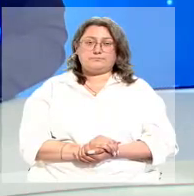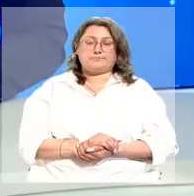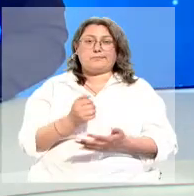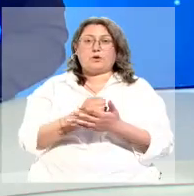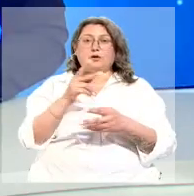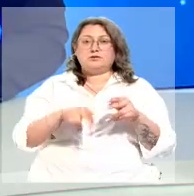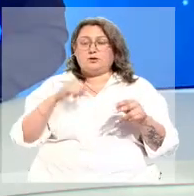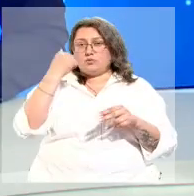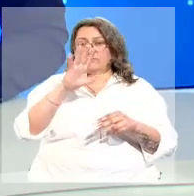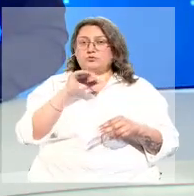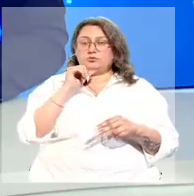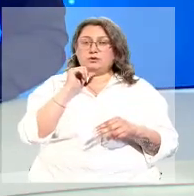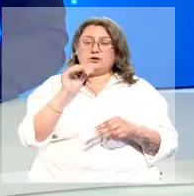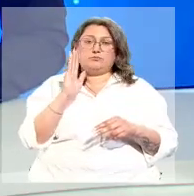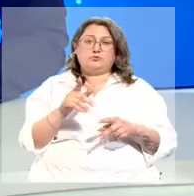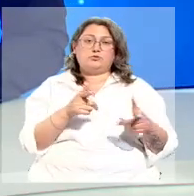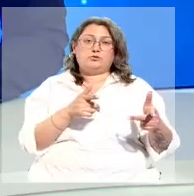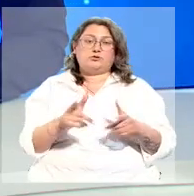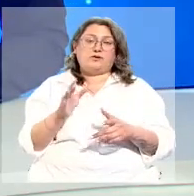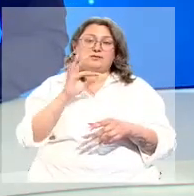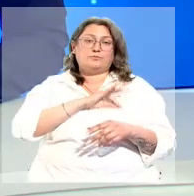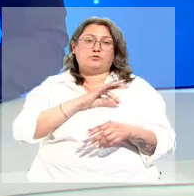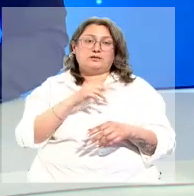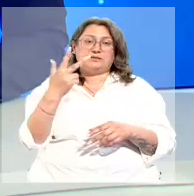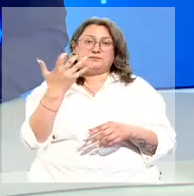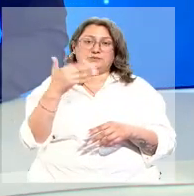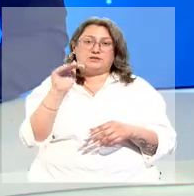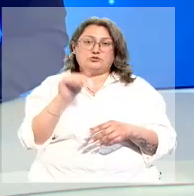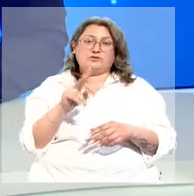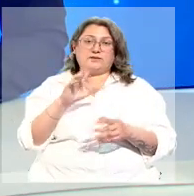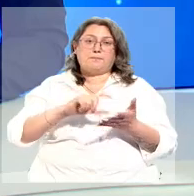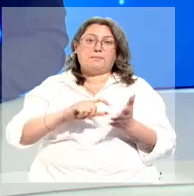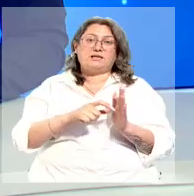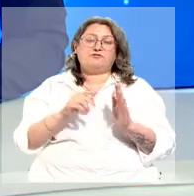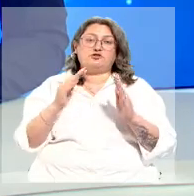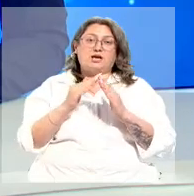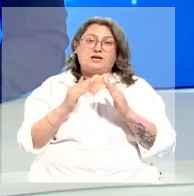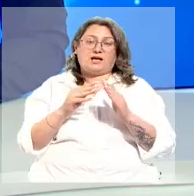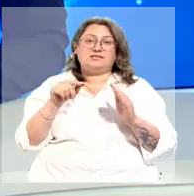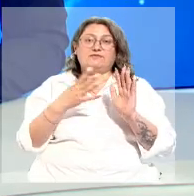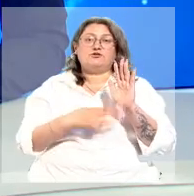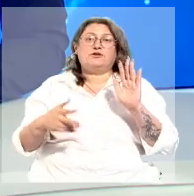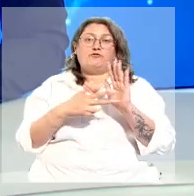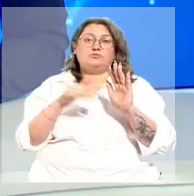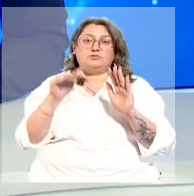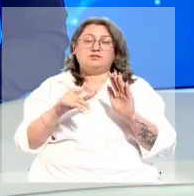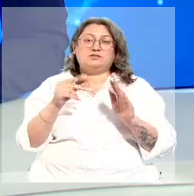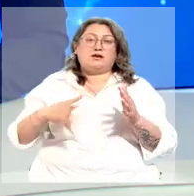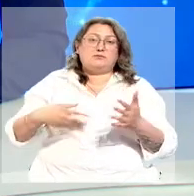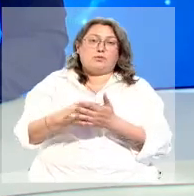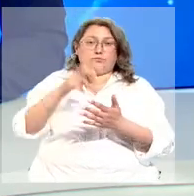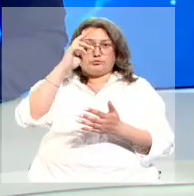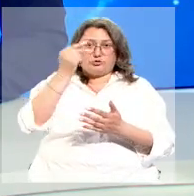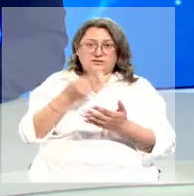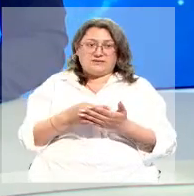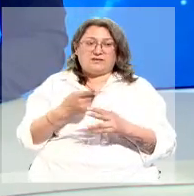Қостанайда жылдың соңына дейін 350 мың шаршы метр баспана пайдалануға беріледі. Оның 98 мыңы бюджеттік қаражат есебінен. Бұл